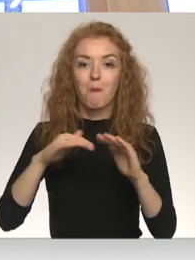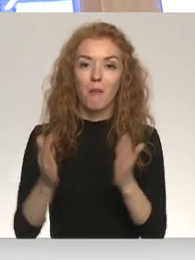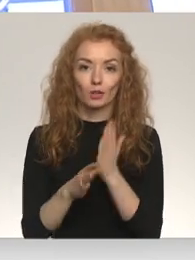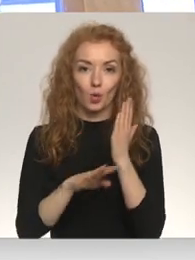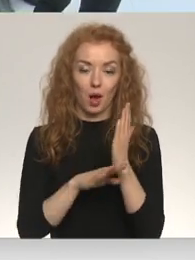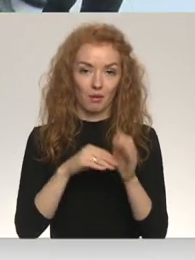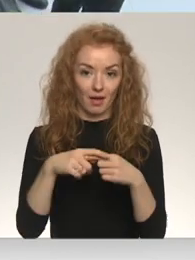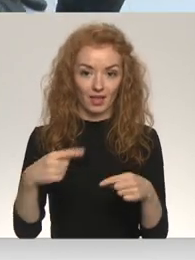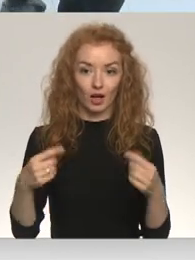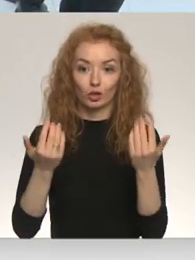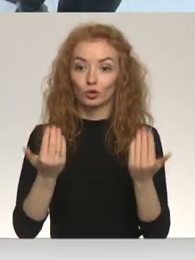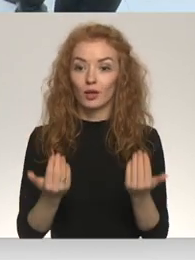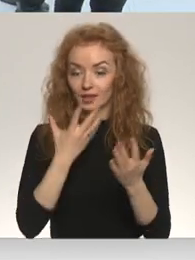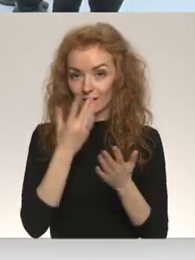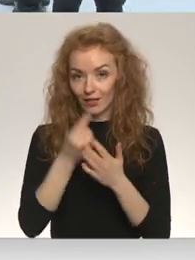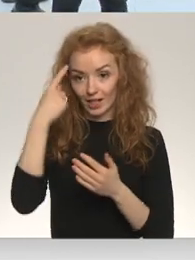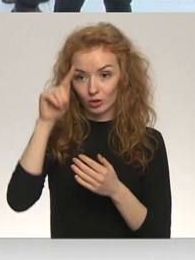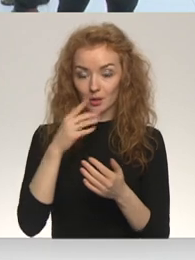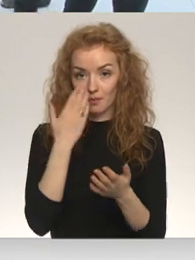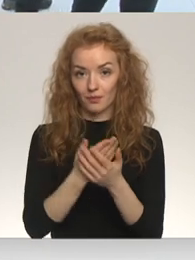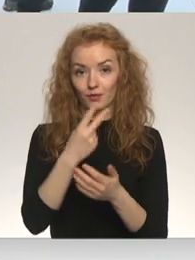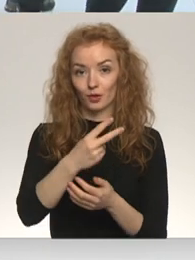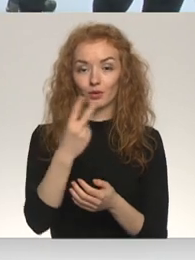kokmateriāla. Šodien savas inovācijas rādīja